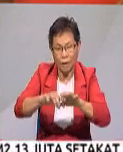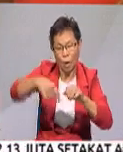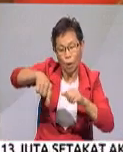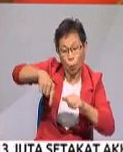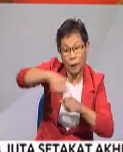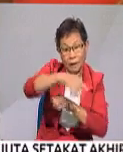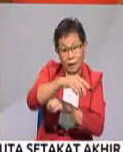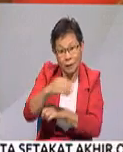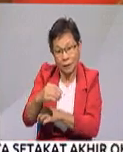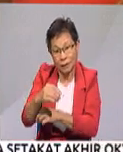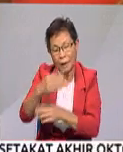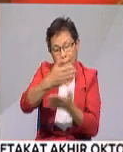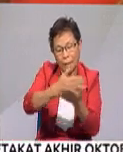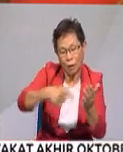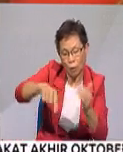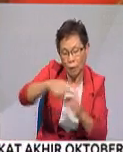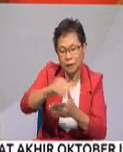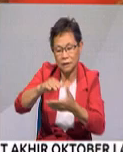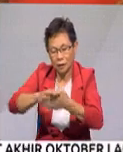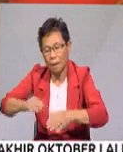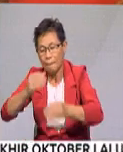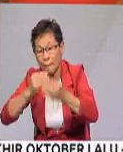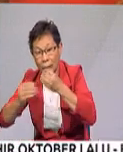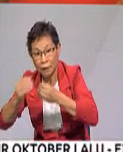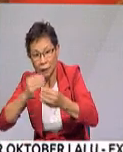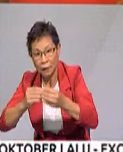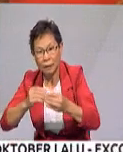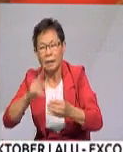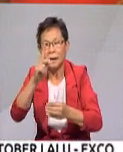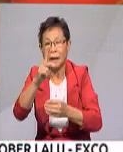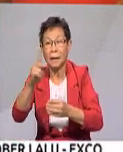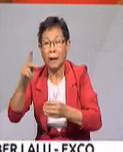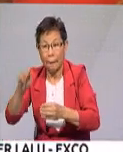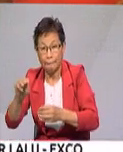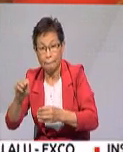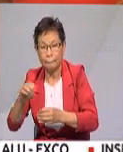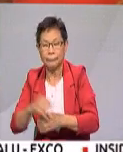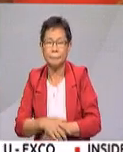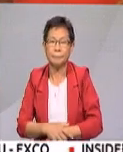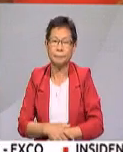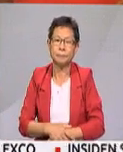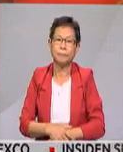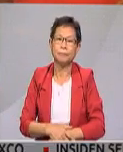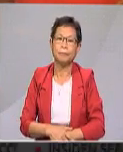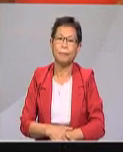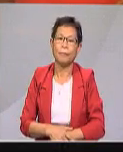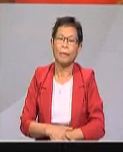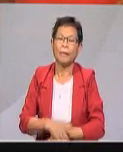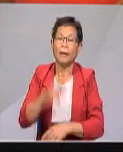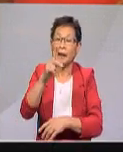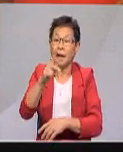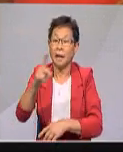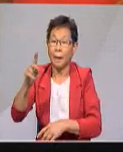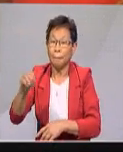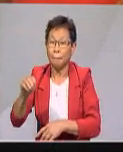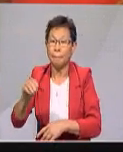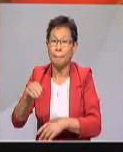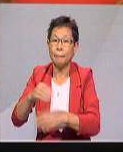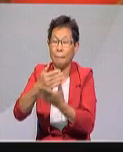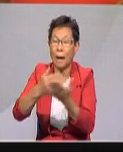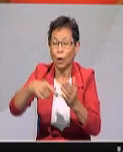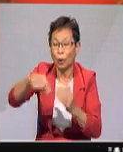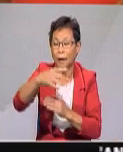dan keselamatan makanan. Kementerian Kesihatan akan menasihatkan saya dan mendapatkan